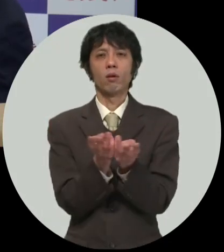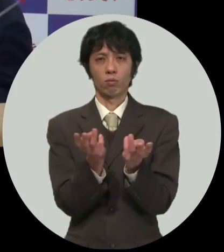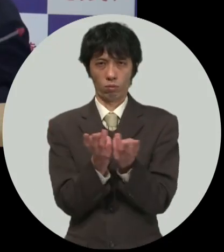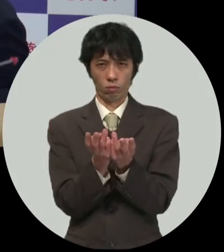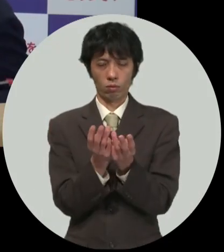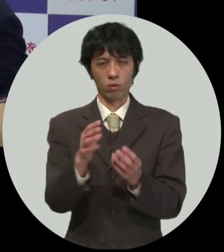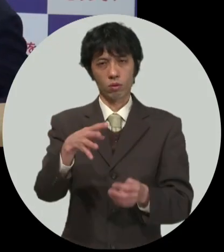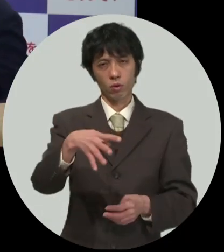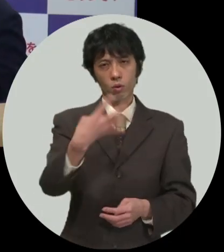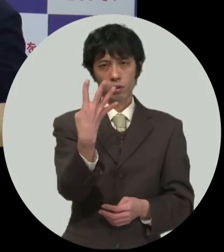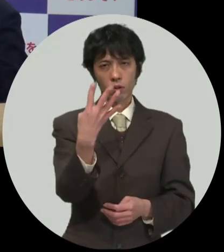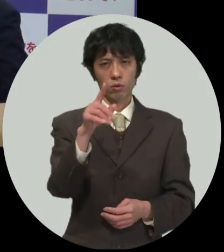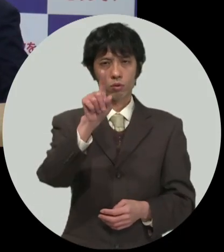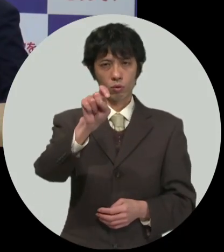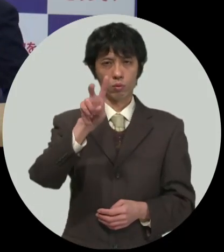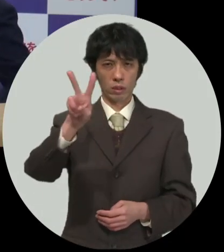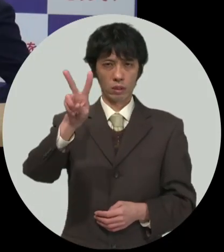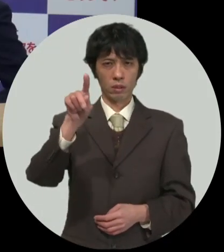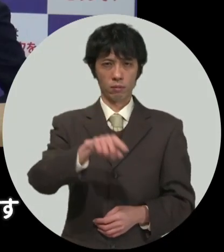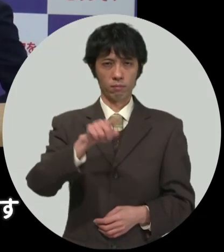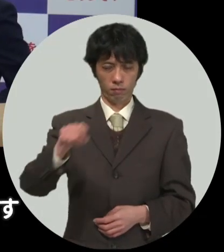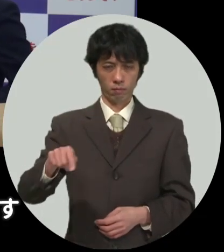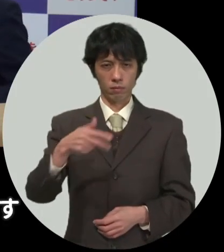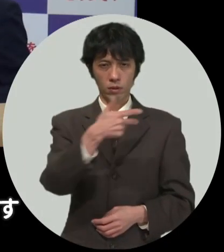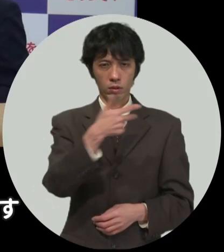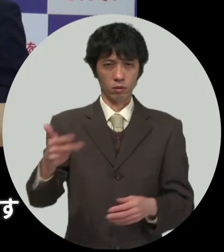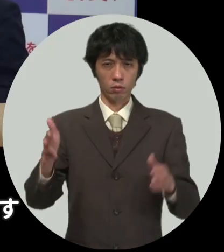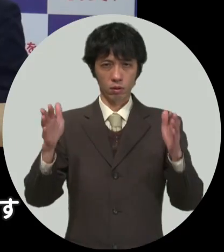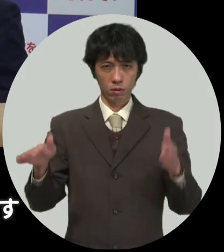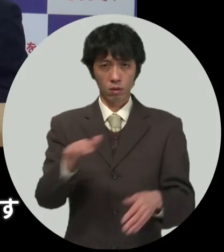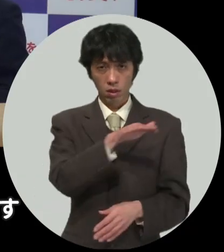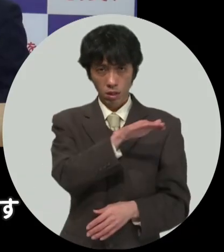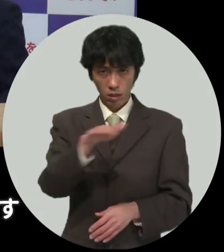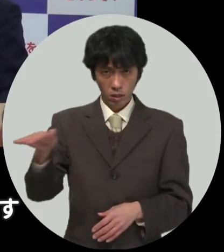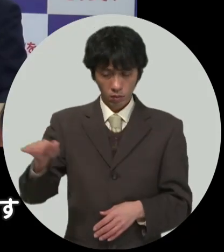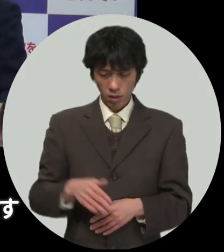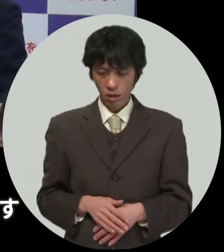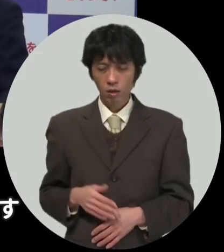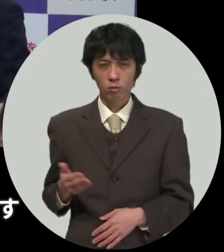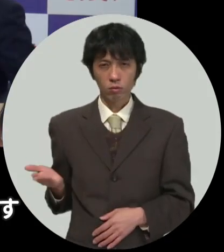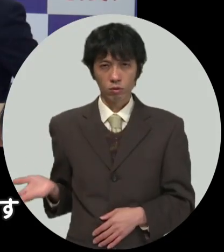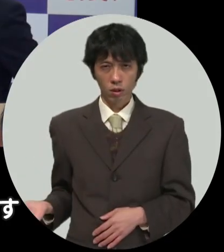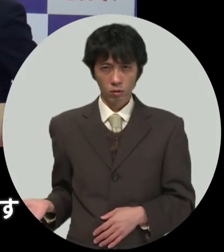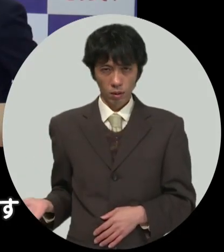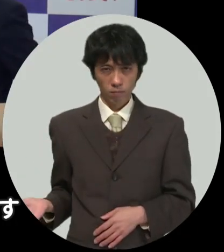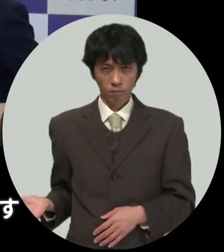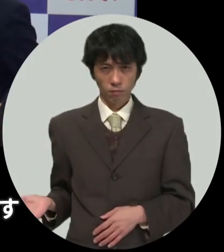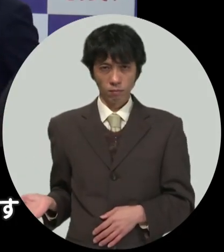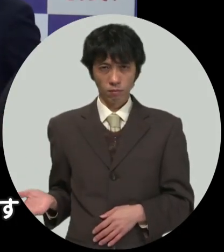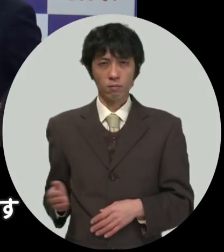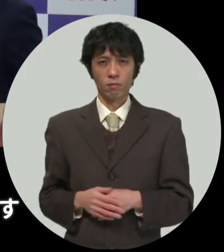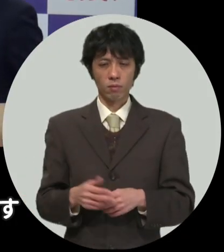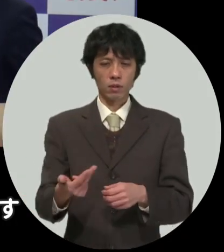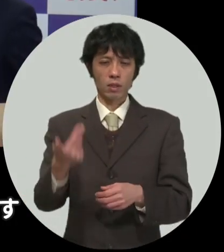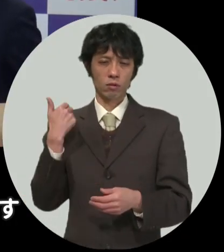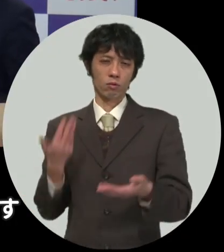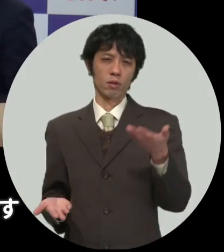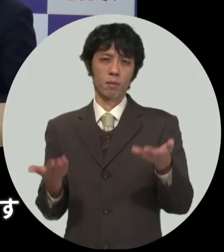数は412人で、7日間の移動平均が 190.43、 前週比